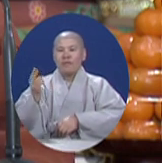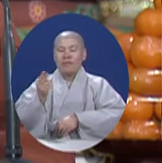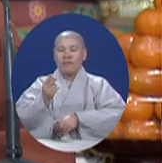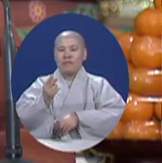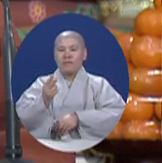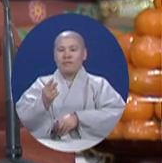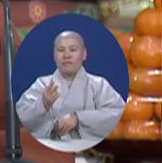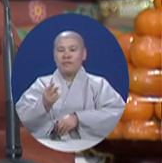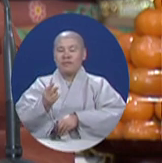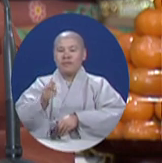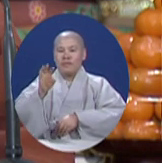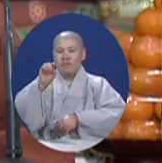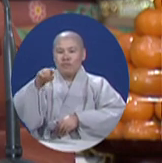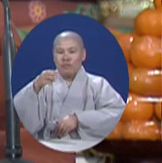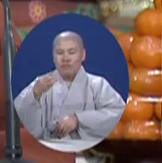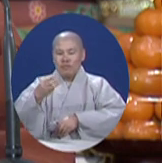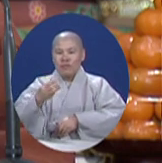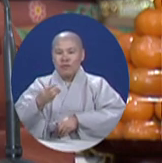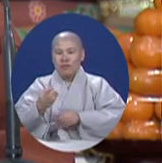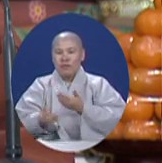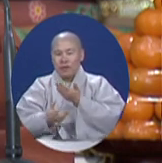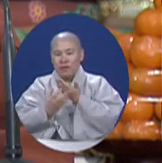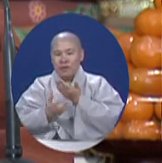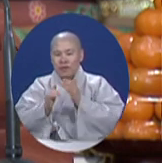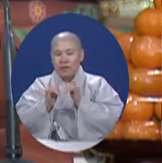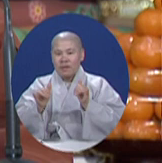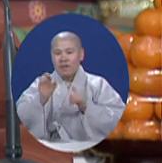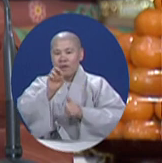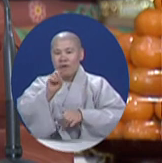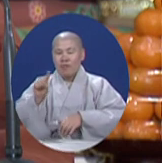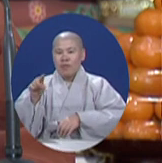또 풀 끓이는 분을 마두라고 그러고,